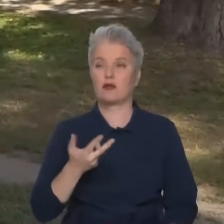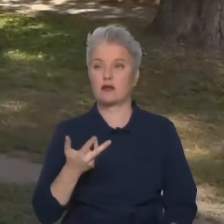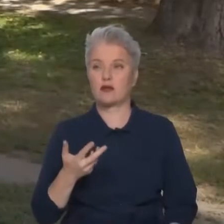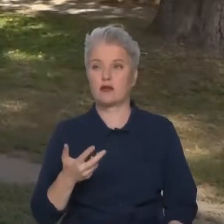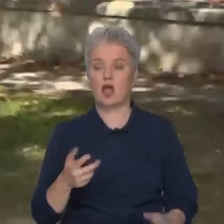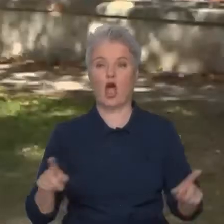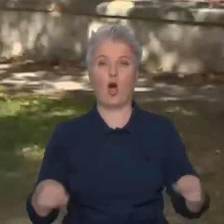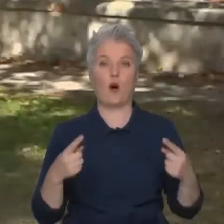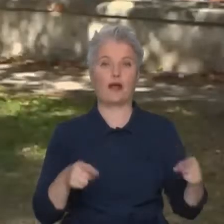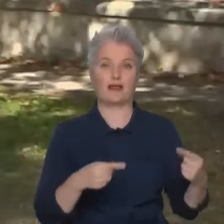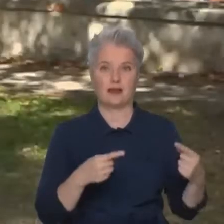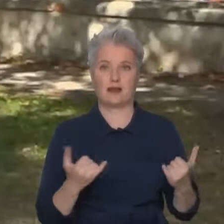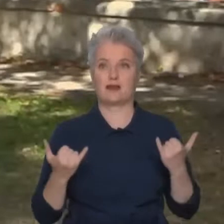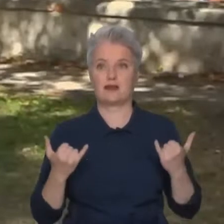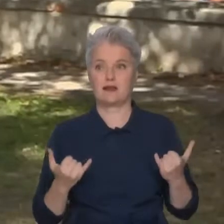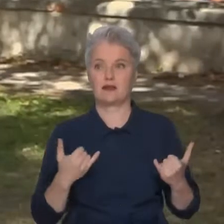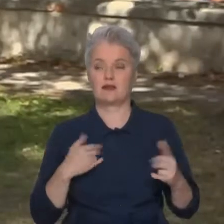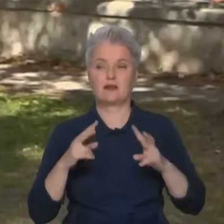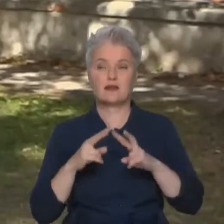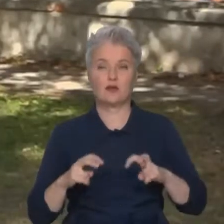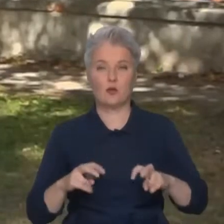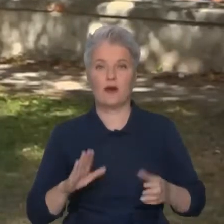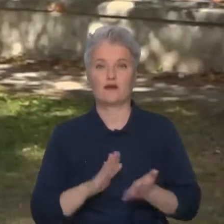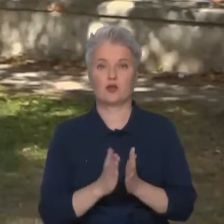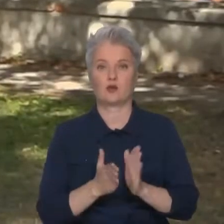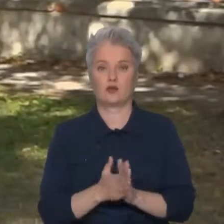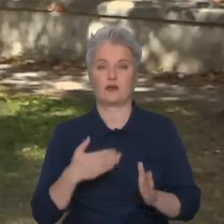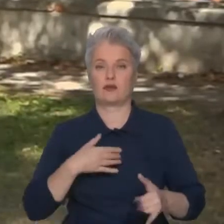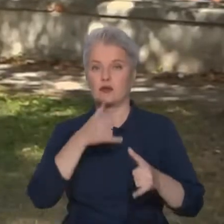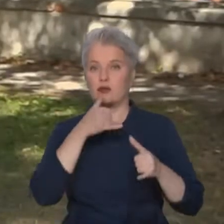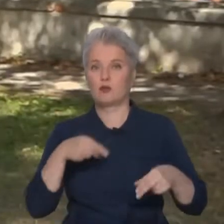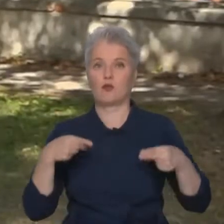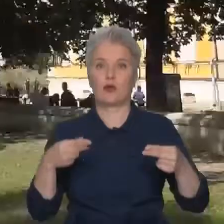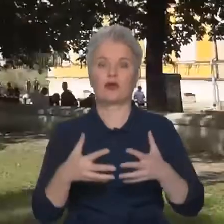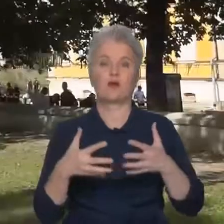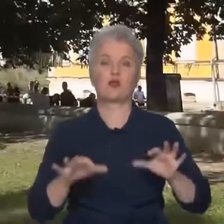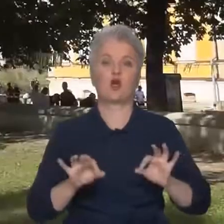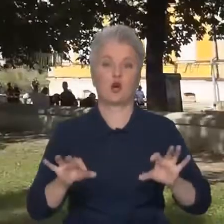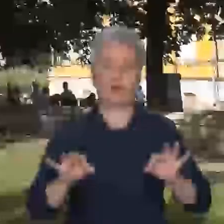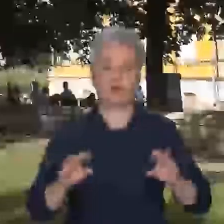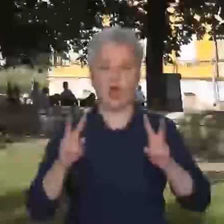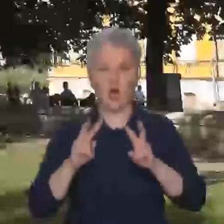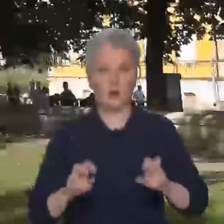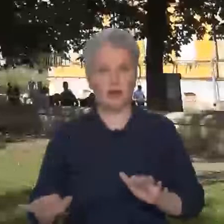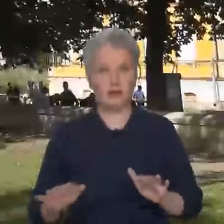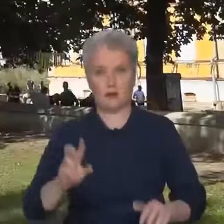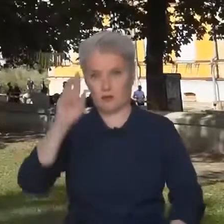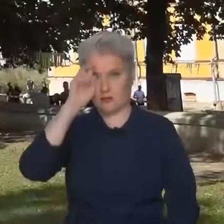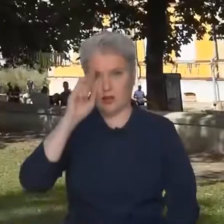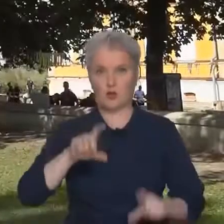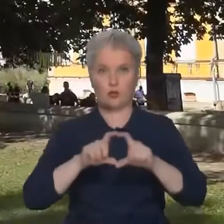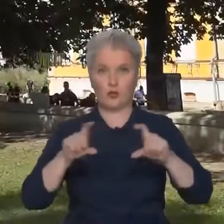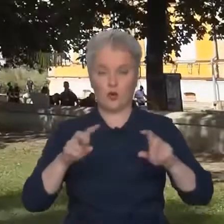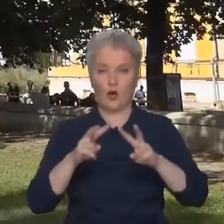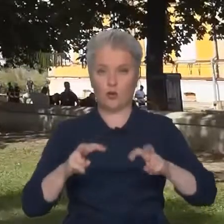з організаторів. Наразі ми розбираємося в ситуації, я не можу дати більше коментарів. Розслідує справу Держбюро